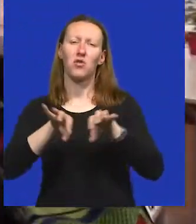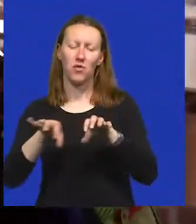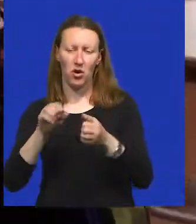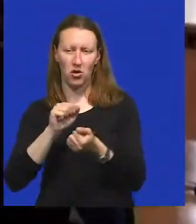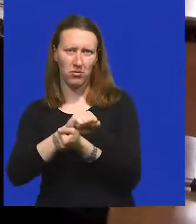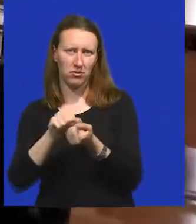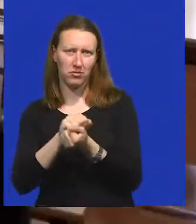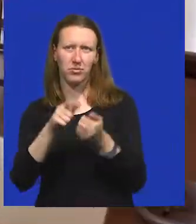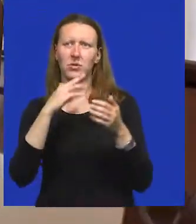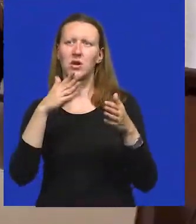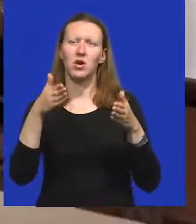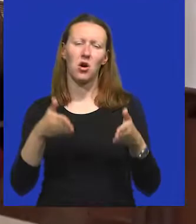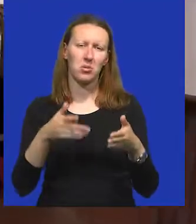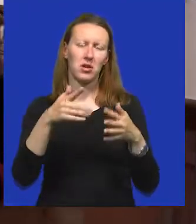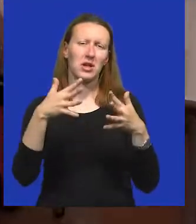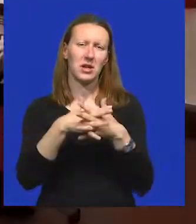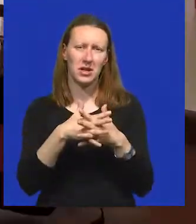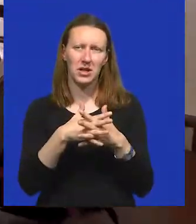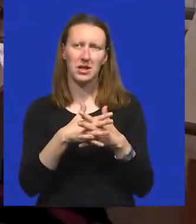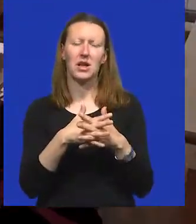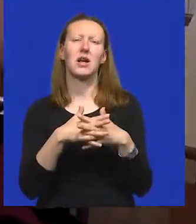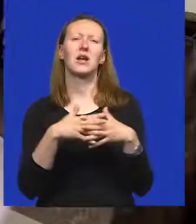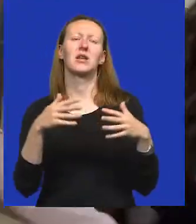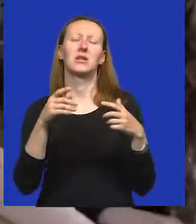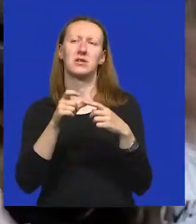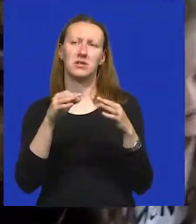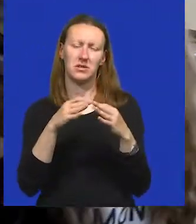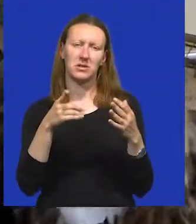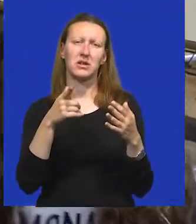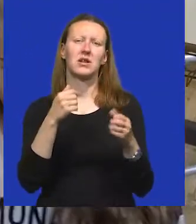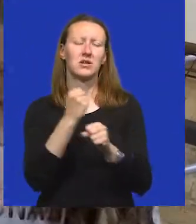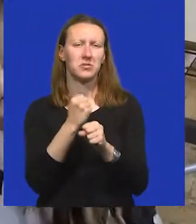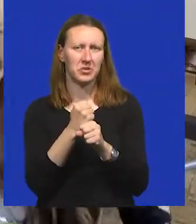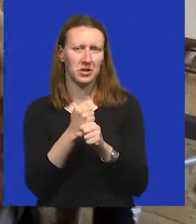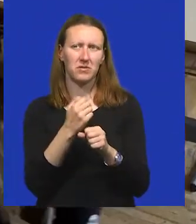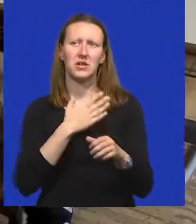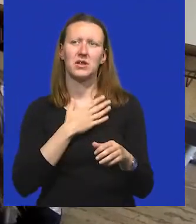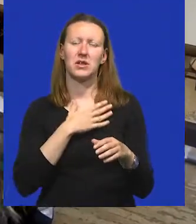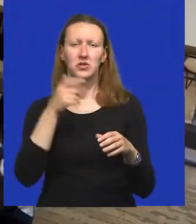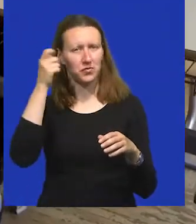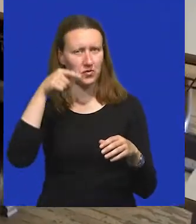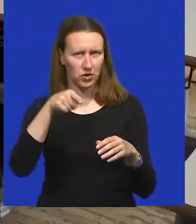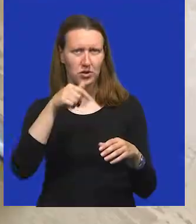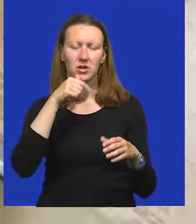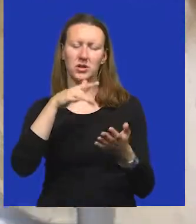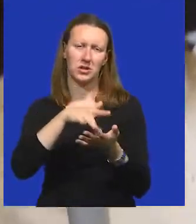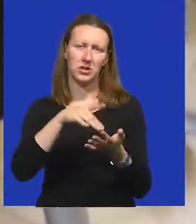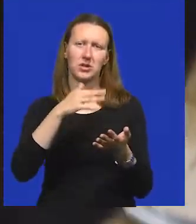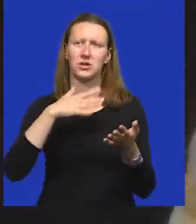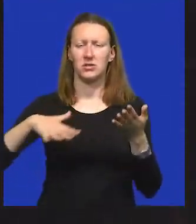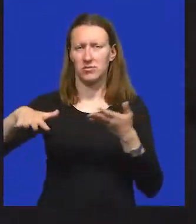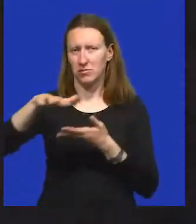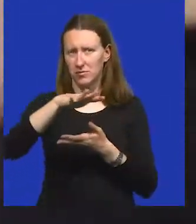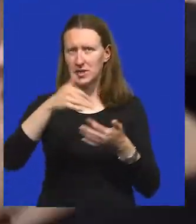raccolta differenziata nei vari comuni e nelle varie città, con la creazione nella nostra Dignano e nel